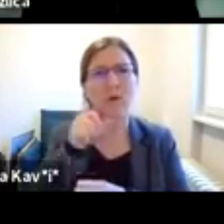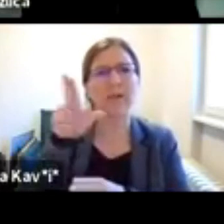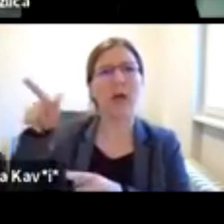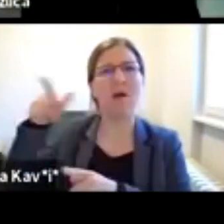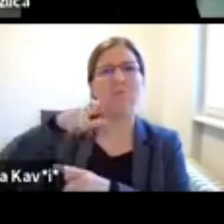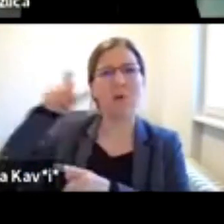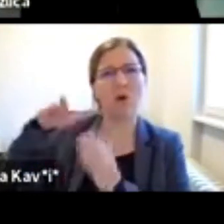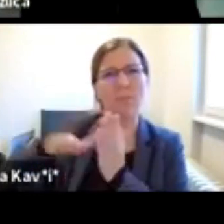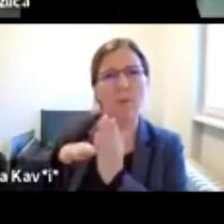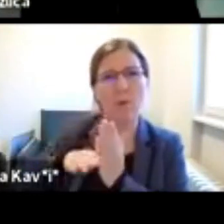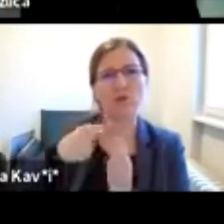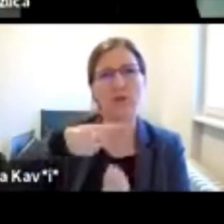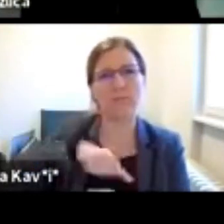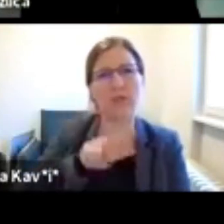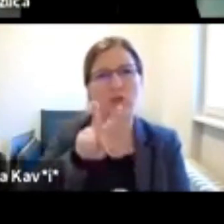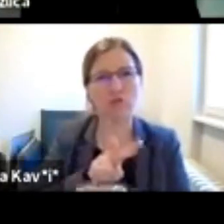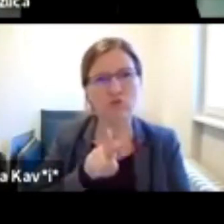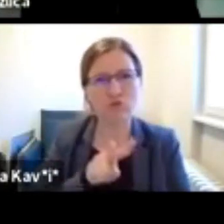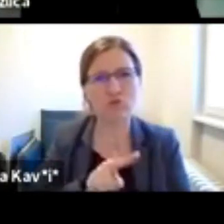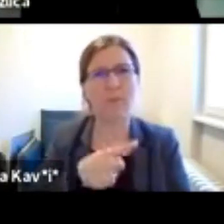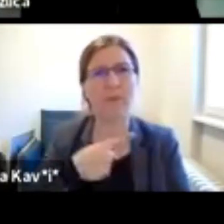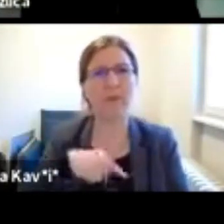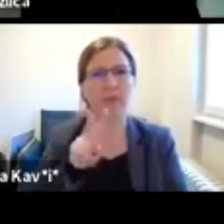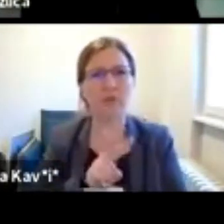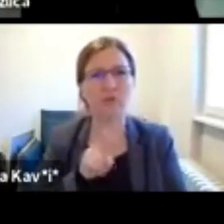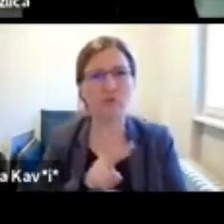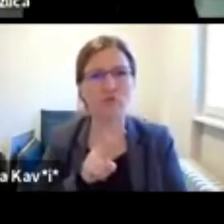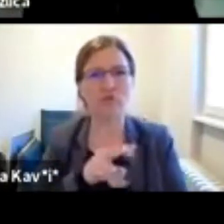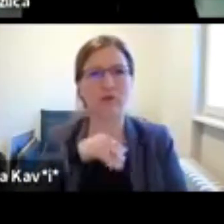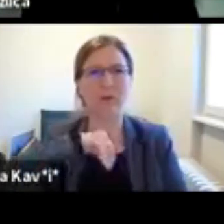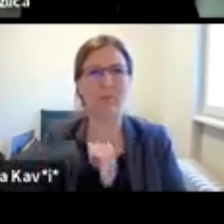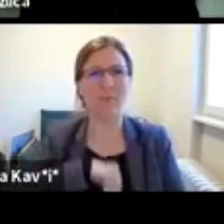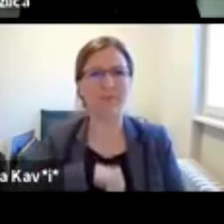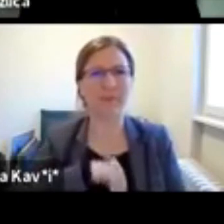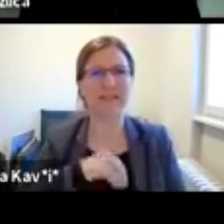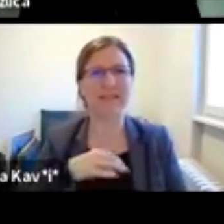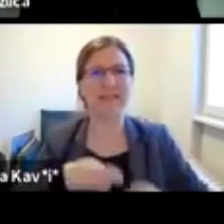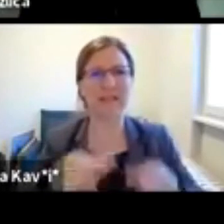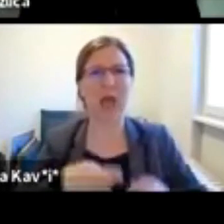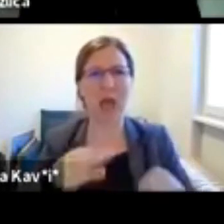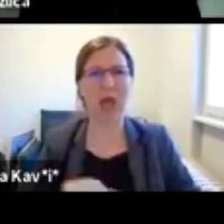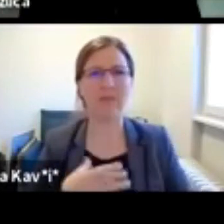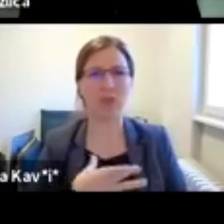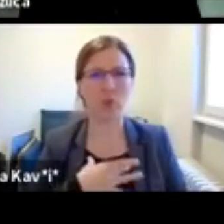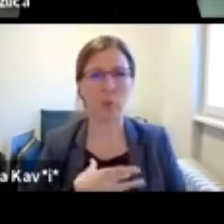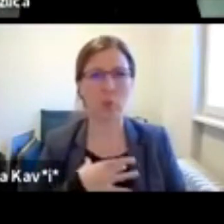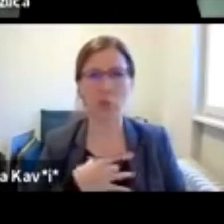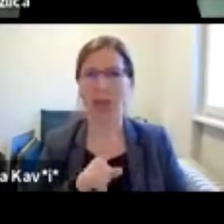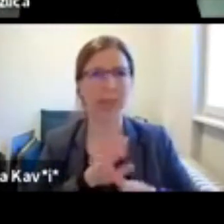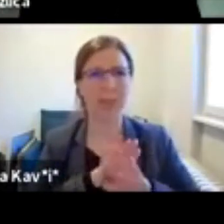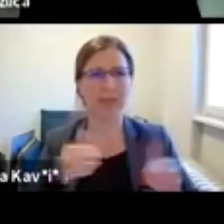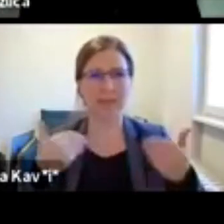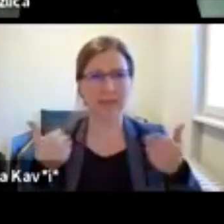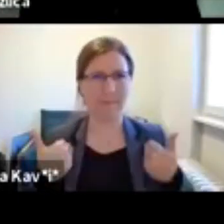očuvamo i da nas sačuva od pogljebe i duše, a ne samo tijela. Jer